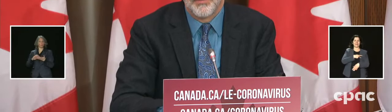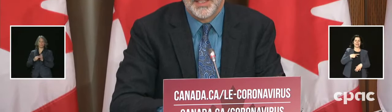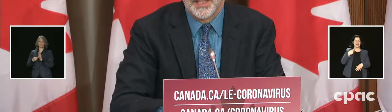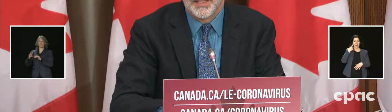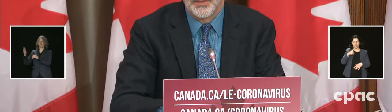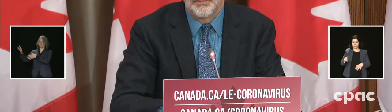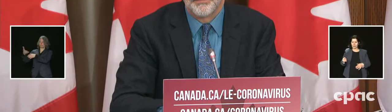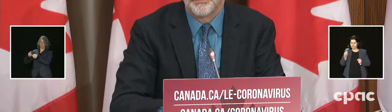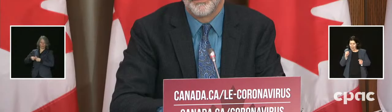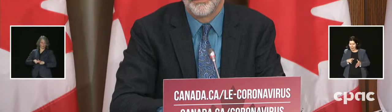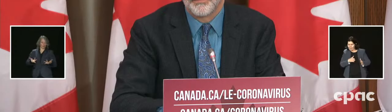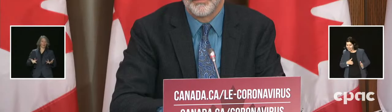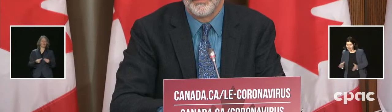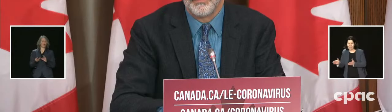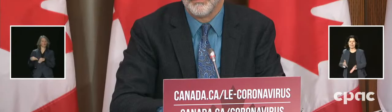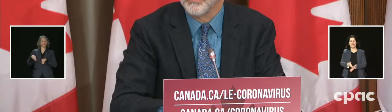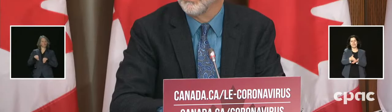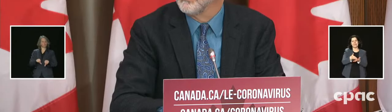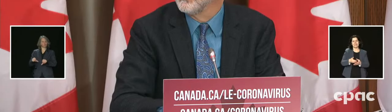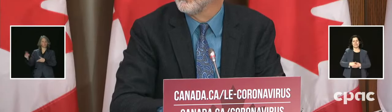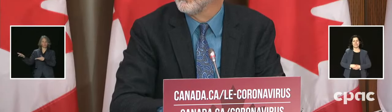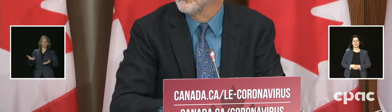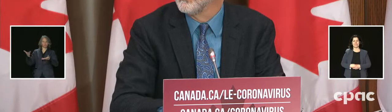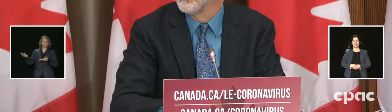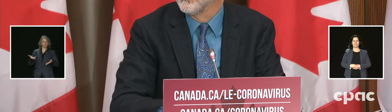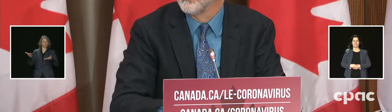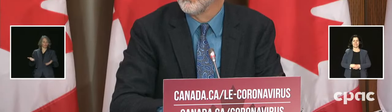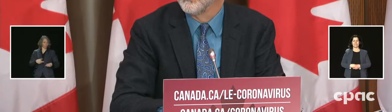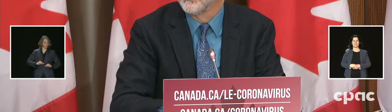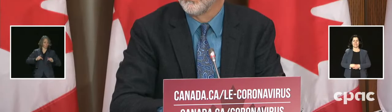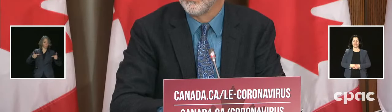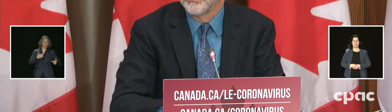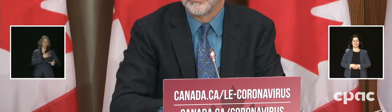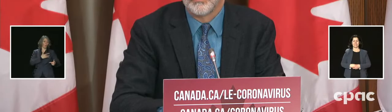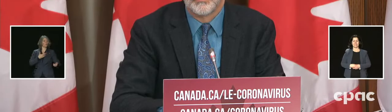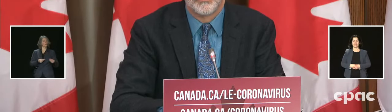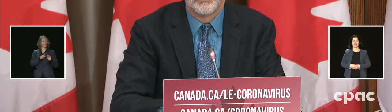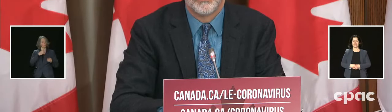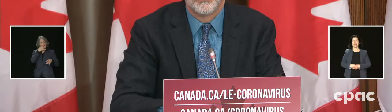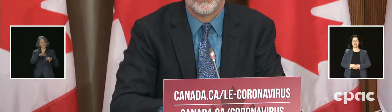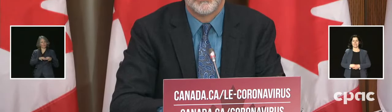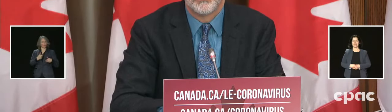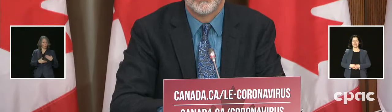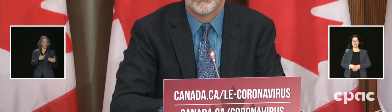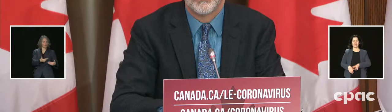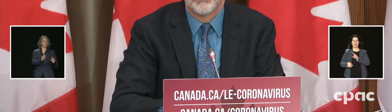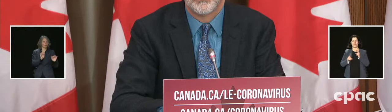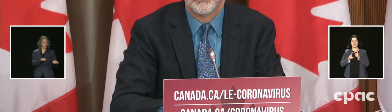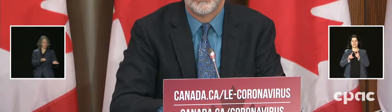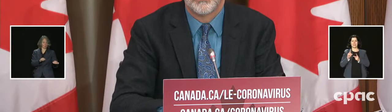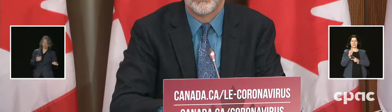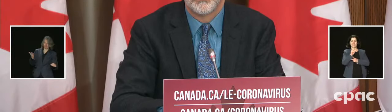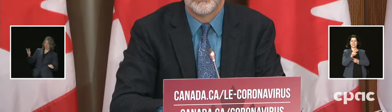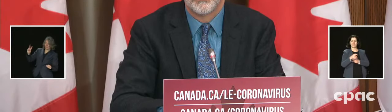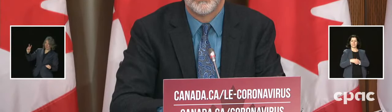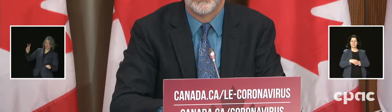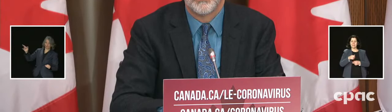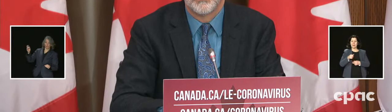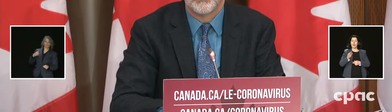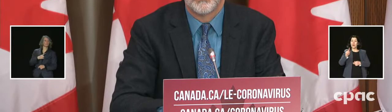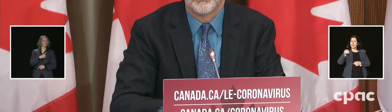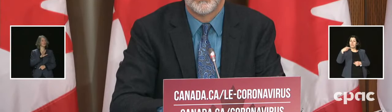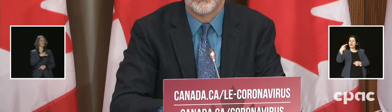campagne de vaccination. Merci, Dr. Berthiaume. Question suivie? Oui. Quel est le prochain vaccin qui est en voie d'être autorisé par Santé Canada?